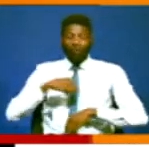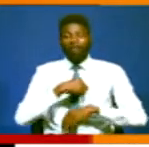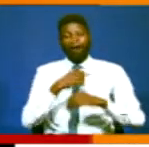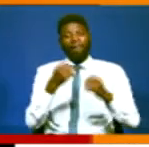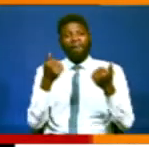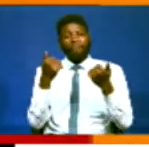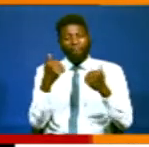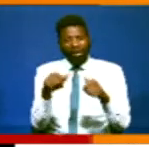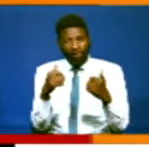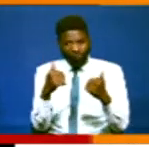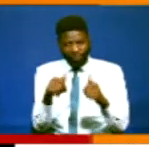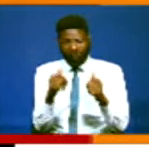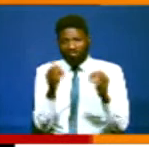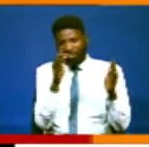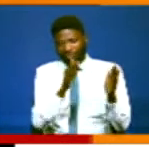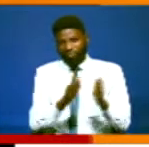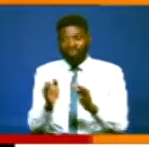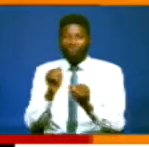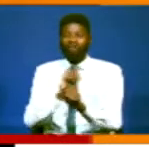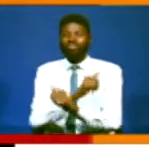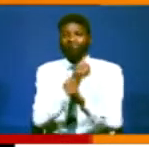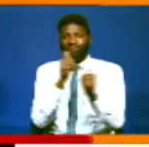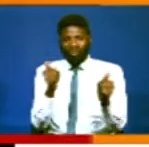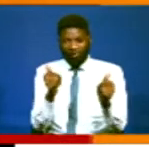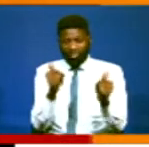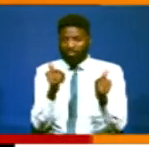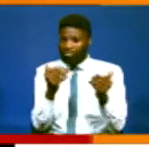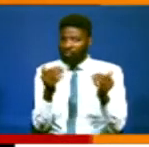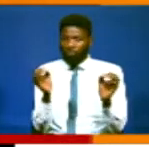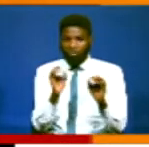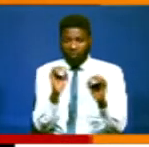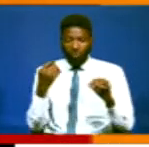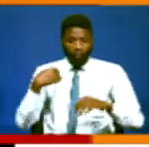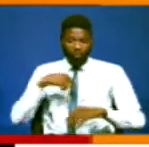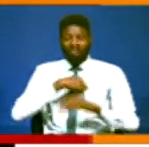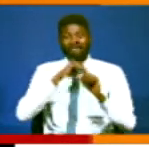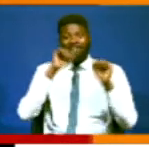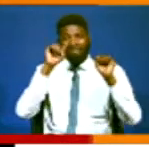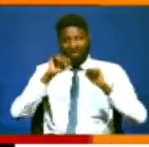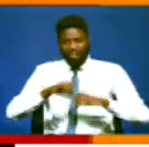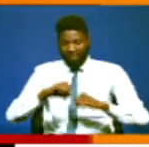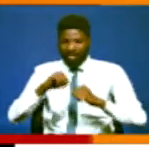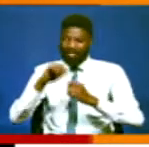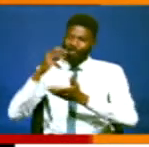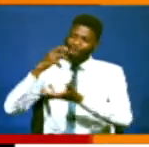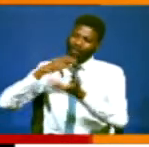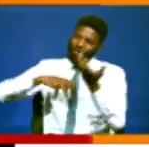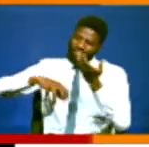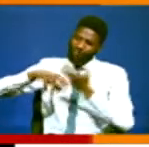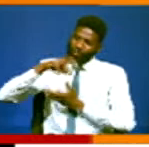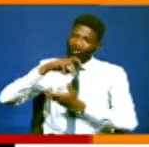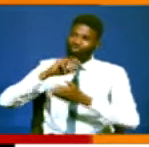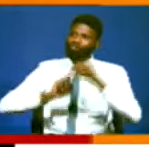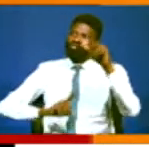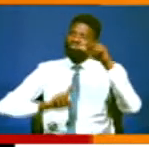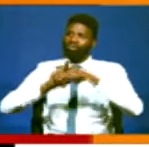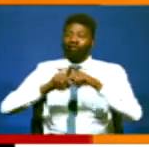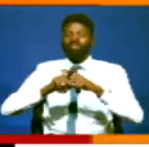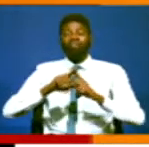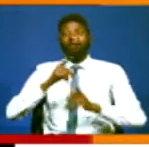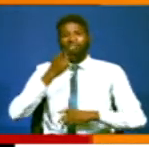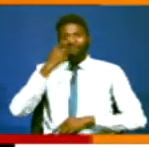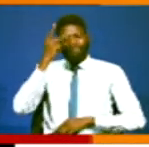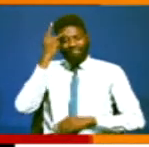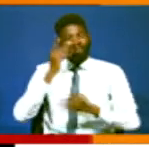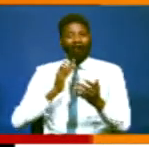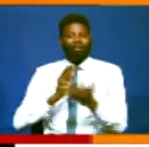ikiwa tutajipanga vizuri, basi huenda tukatumbukia katika lindi la kuchanganyikiwa. Kwa hivyo wazazi wana haki ya kulalamika, na ningependa kuisihi